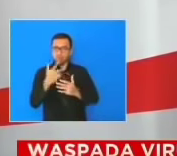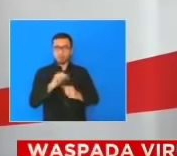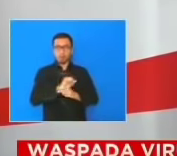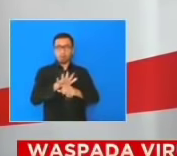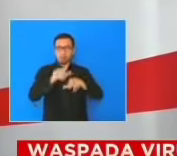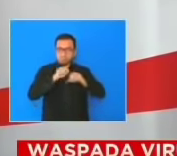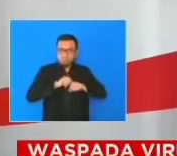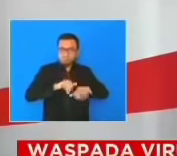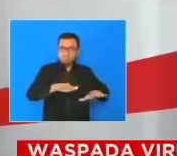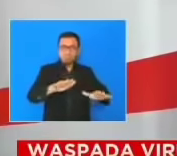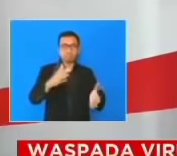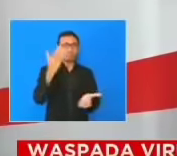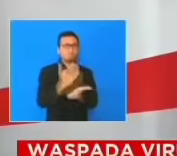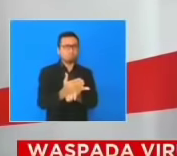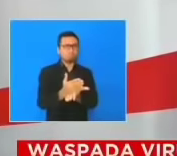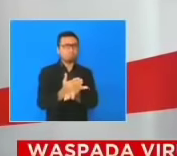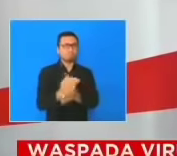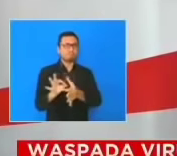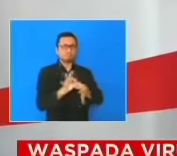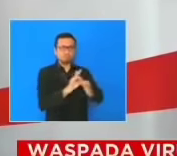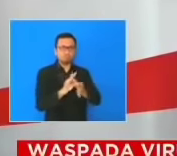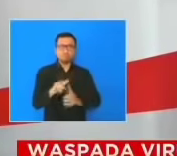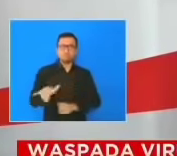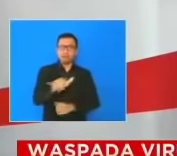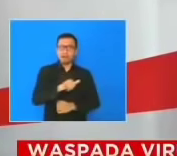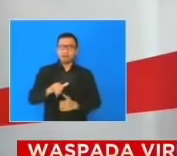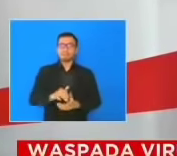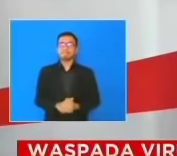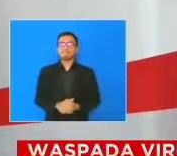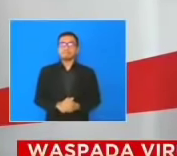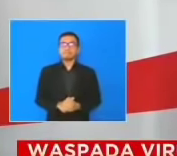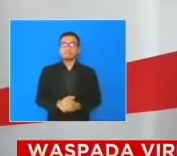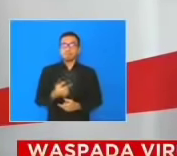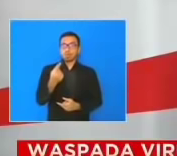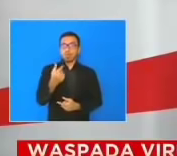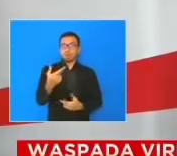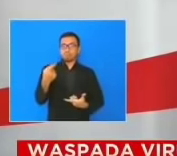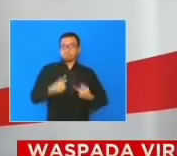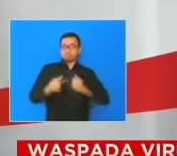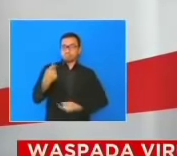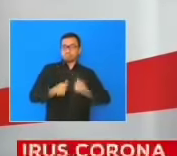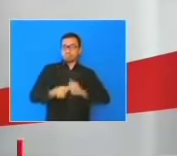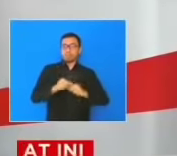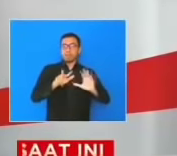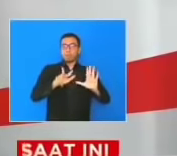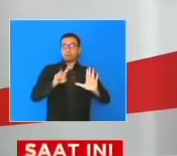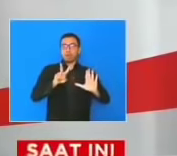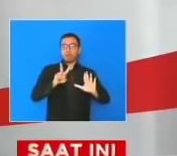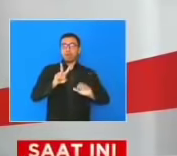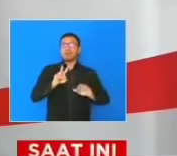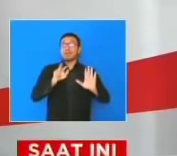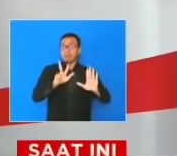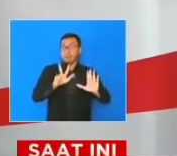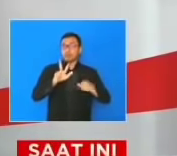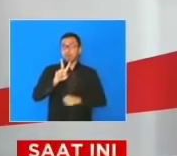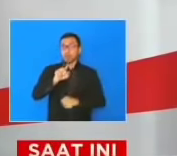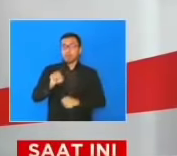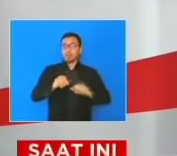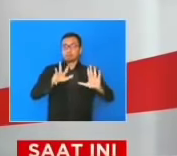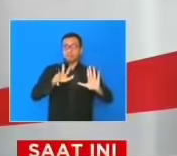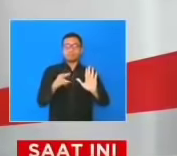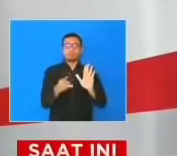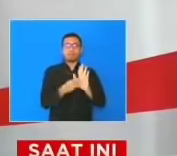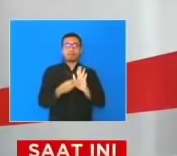ini. Lebih dari 82,9 miliar telah diterima dari